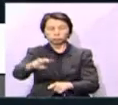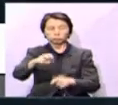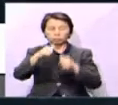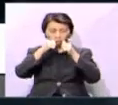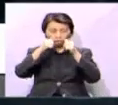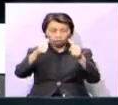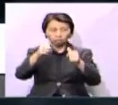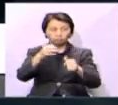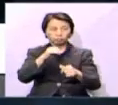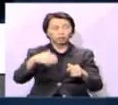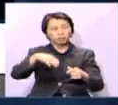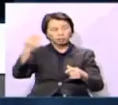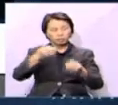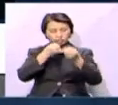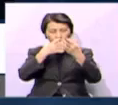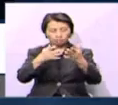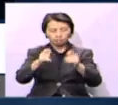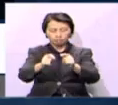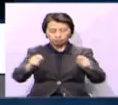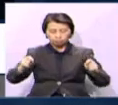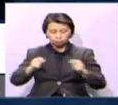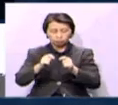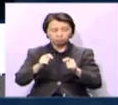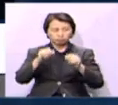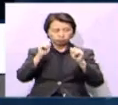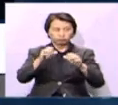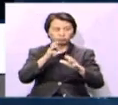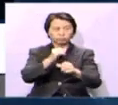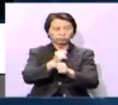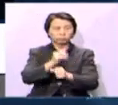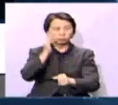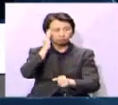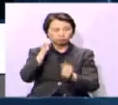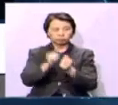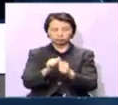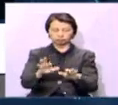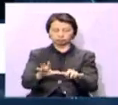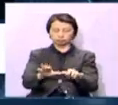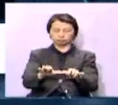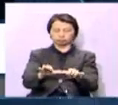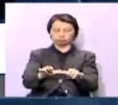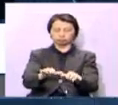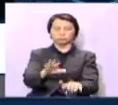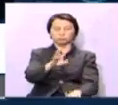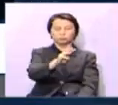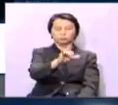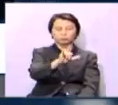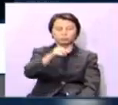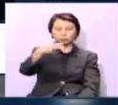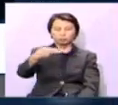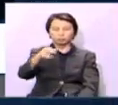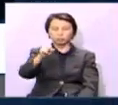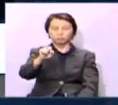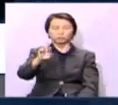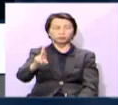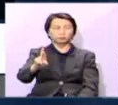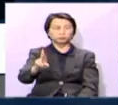itu. Maklumat lebih lanjut dan lokasi pemeriksaan awam boleh didapati dengan melayari laman sesawang